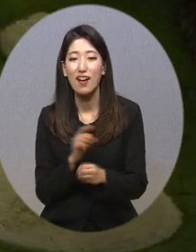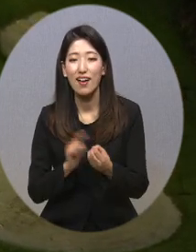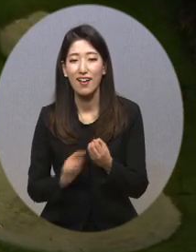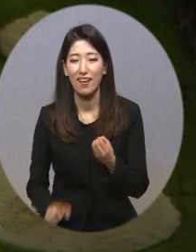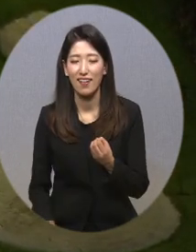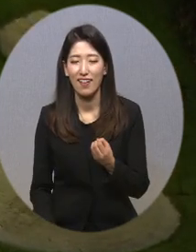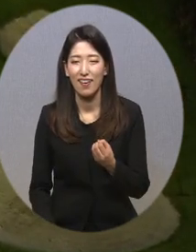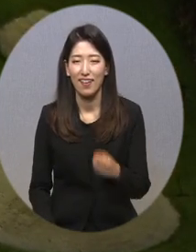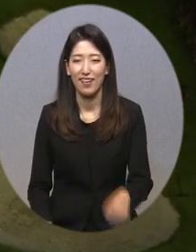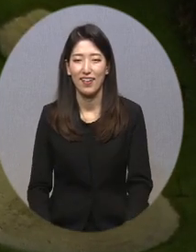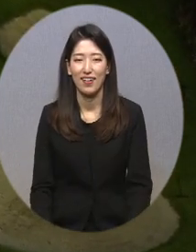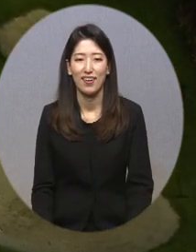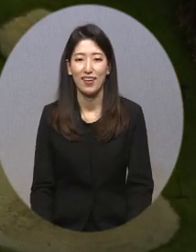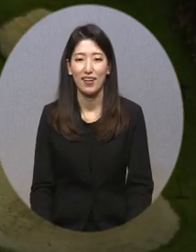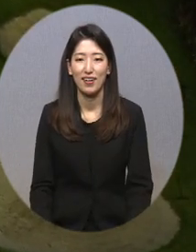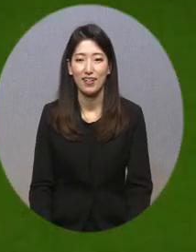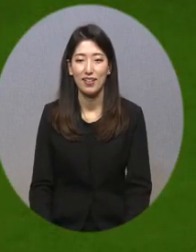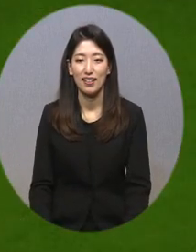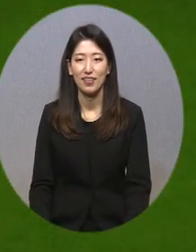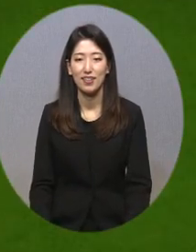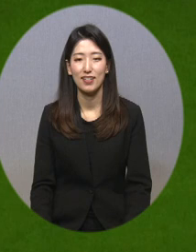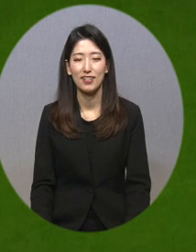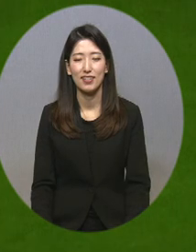너무 궁금하다. 아, 진짜?